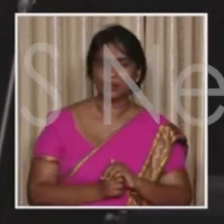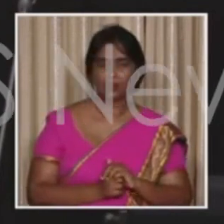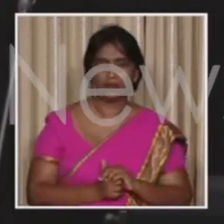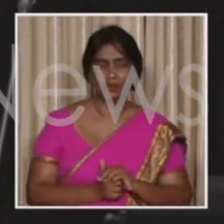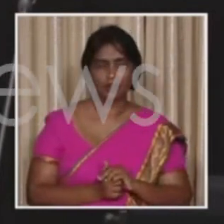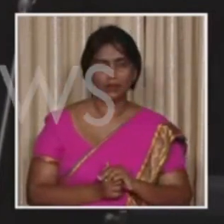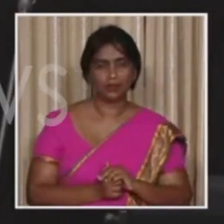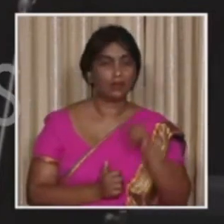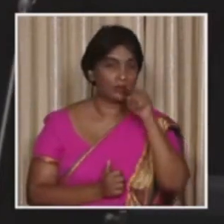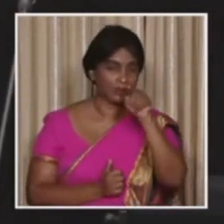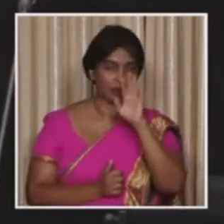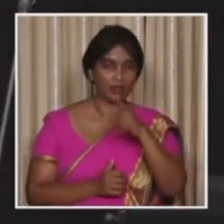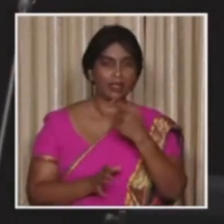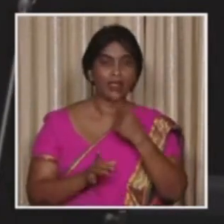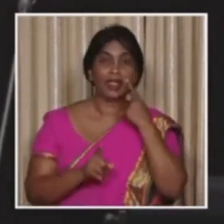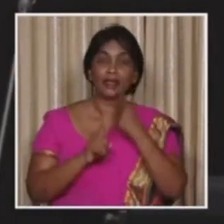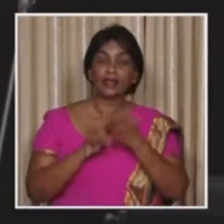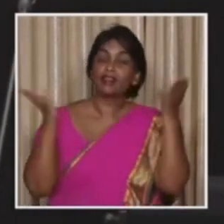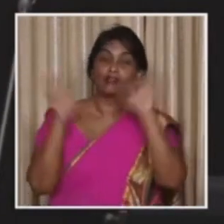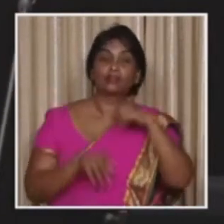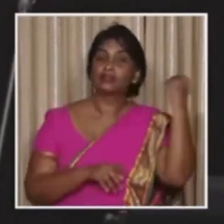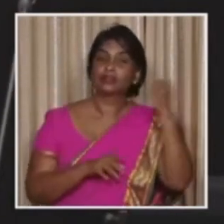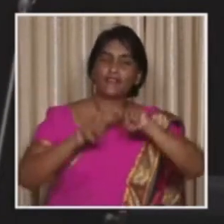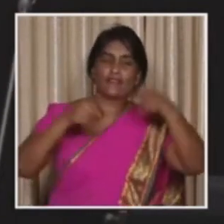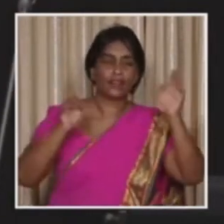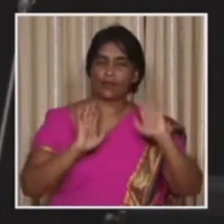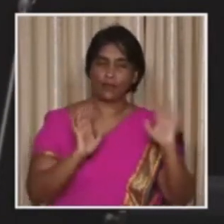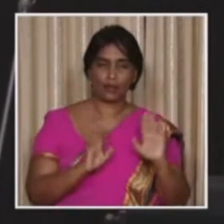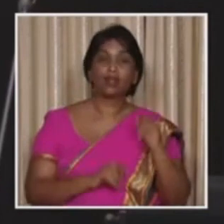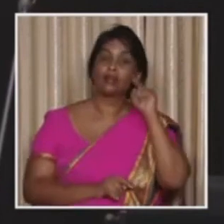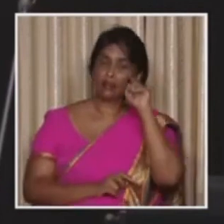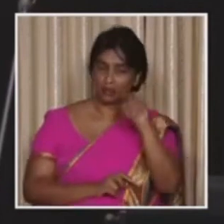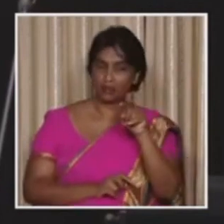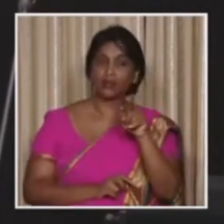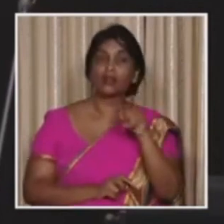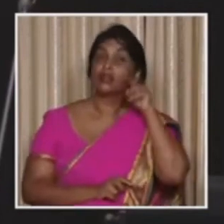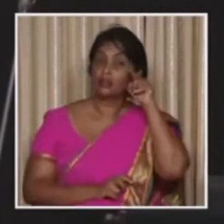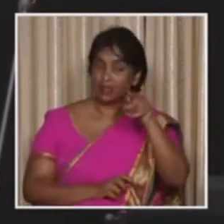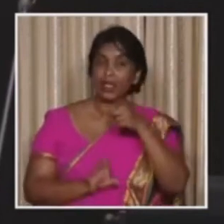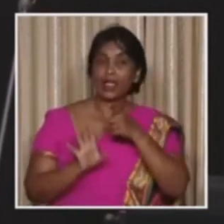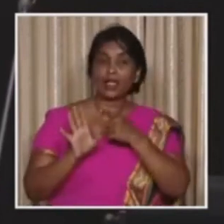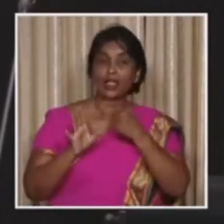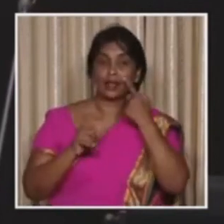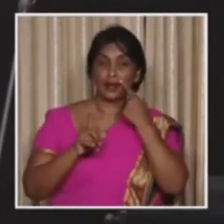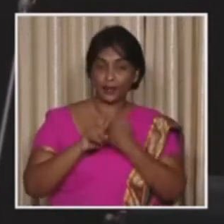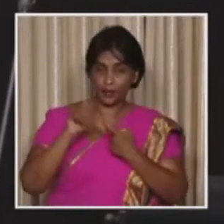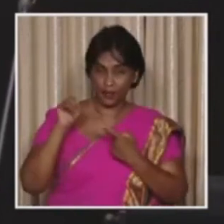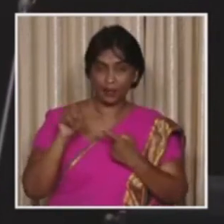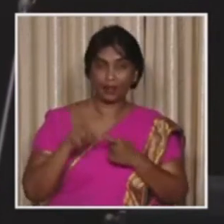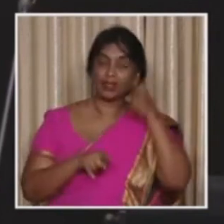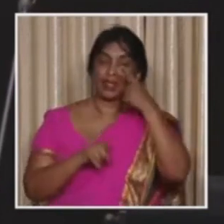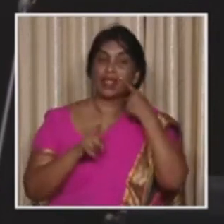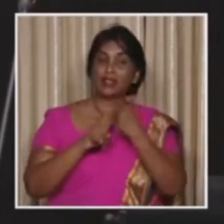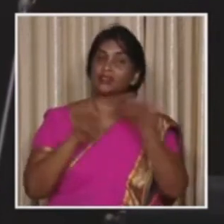තමුන්නාන්සේ ඔබතුමා යටිනුවර පුළුවන් නම් රැස්වීමක් කරන්නකෝ වෙන කොහෙවත් ඕනේ නැහැ. ඔබතුමා යටිනුවර ඔයා